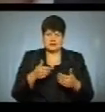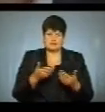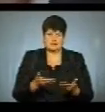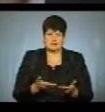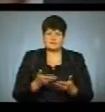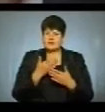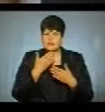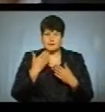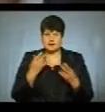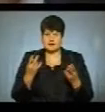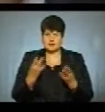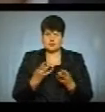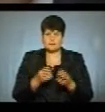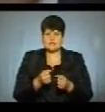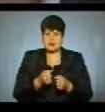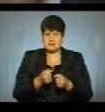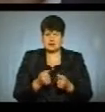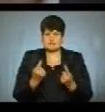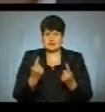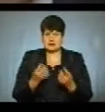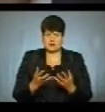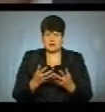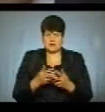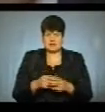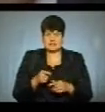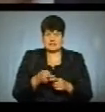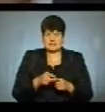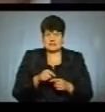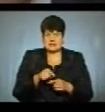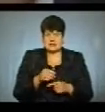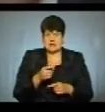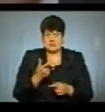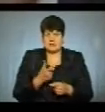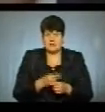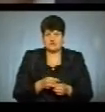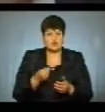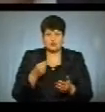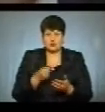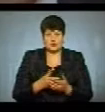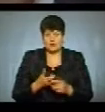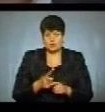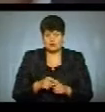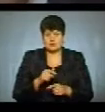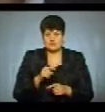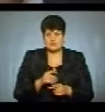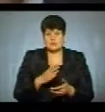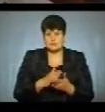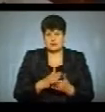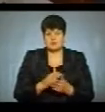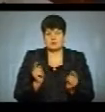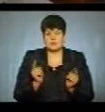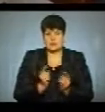немає потреби тримати таку велику кількість таких препаратів, тому що вони дорогі і вони мають відповідний термін